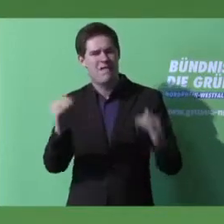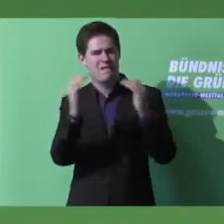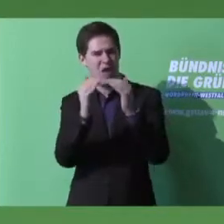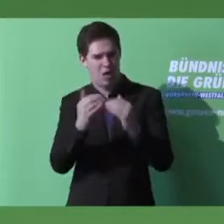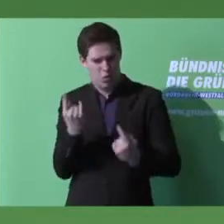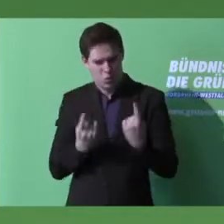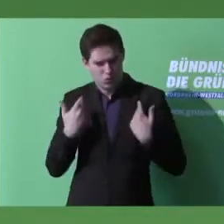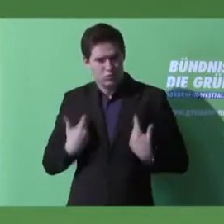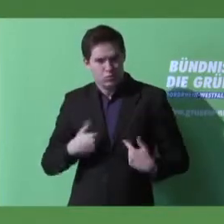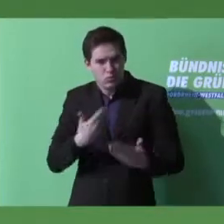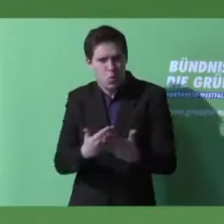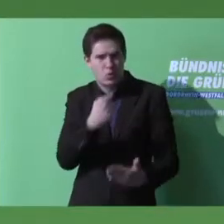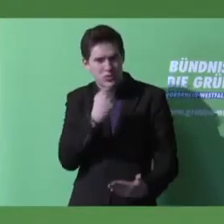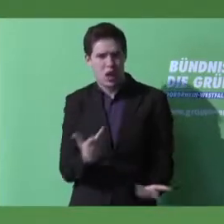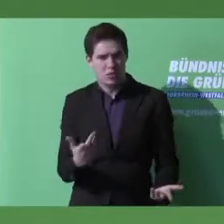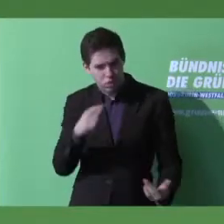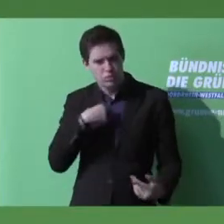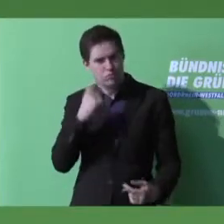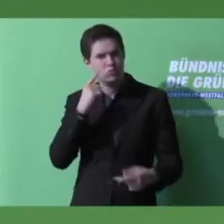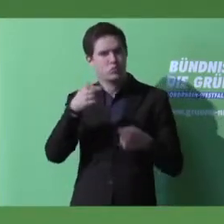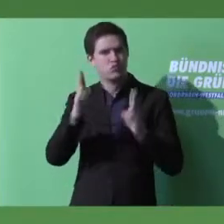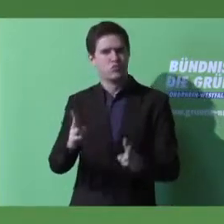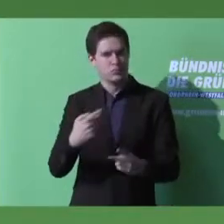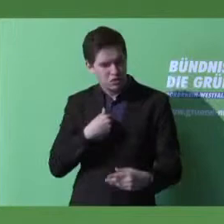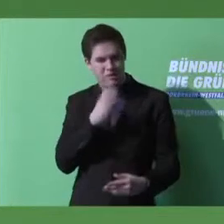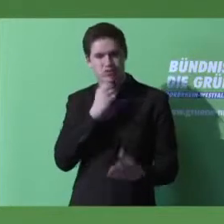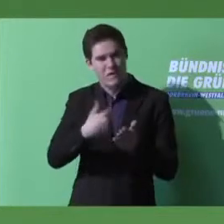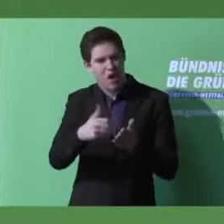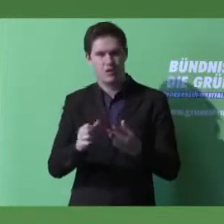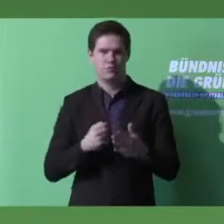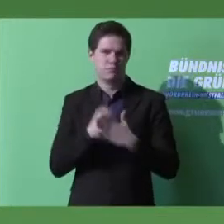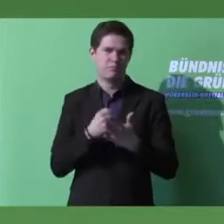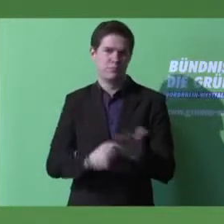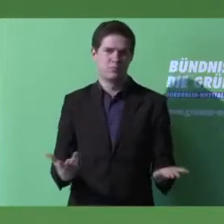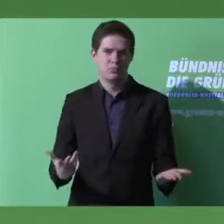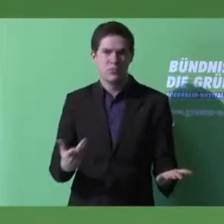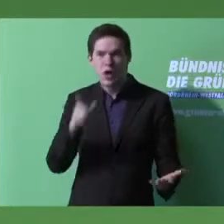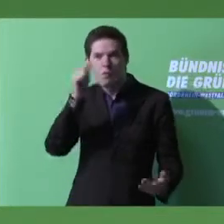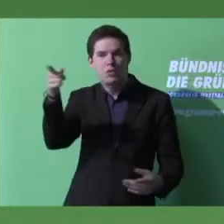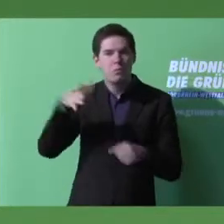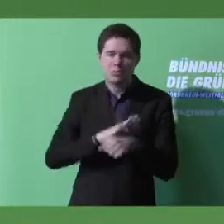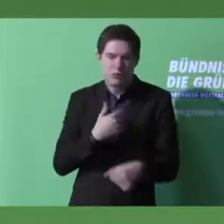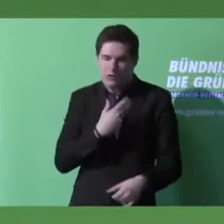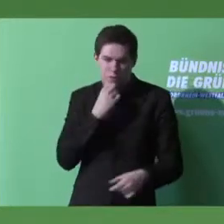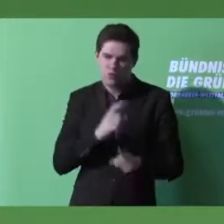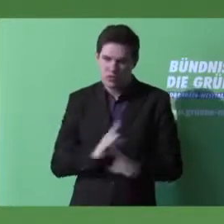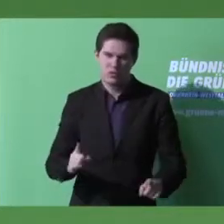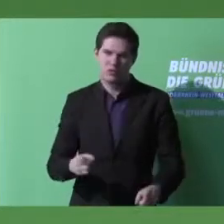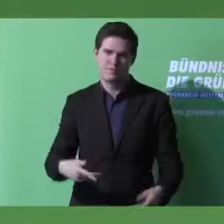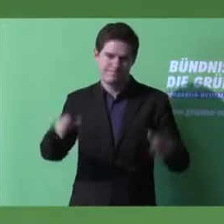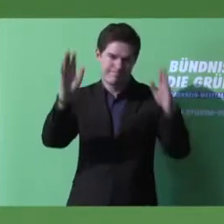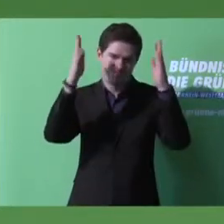Wind gestellt haben. Und wir werden das auch weiter tun. Wir lassen uns nicht von Lobbys ins Boxhorn jagen.